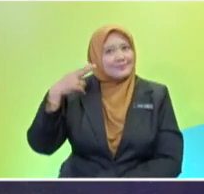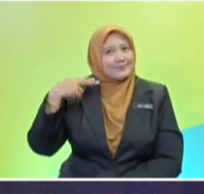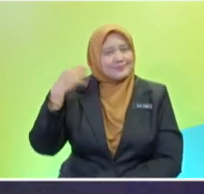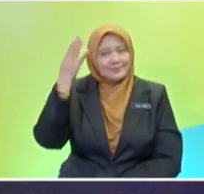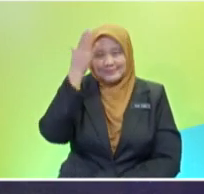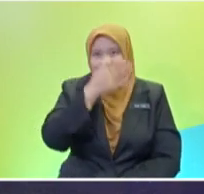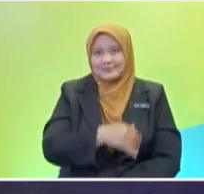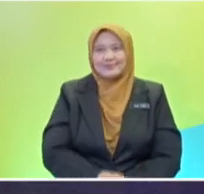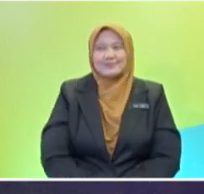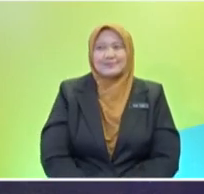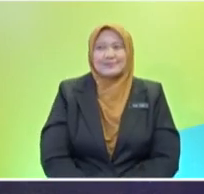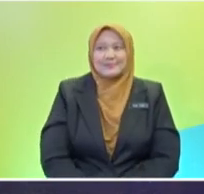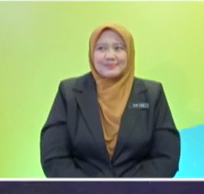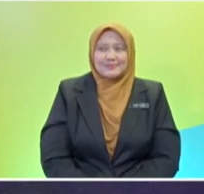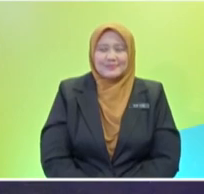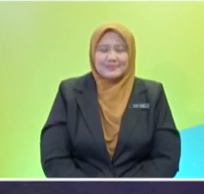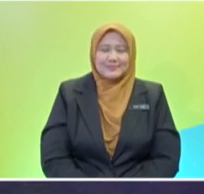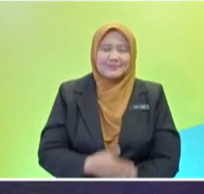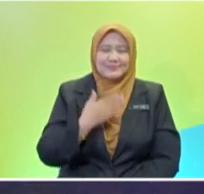hijau sebenarnya